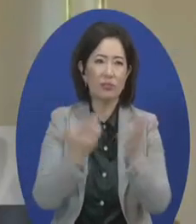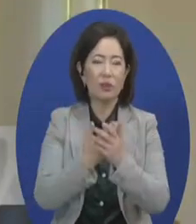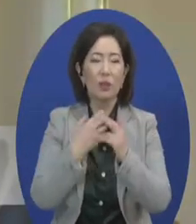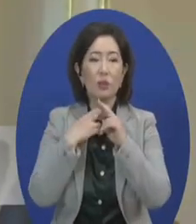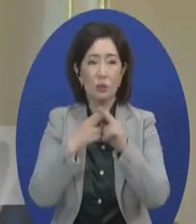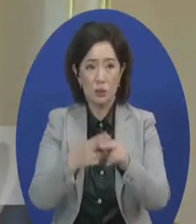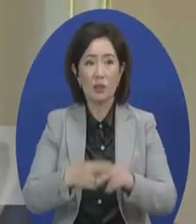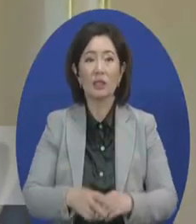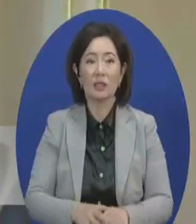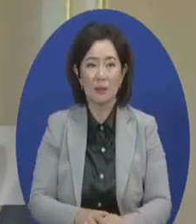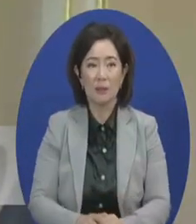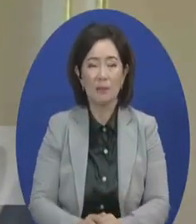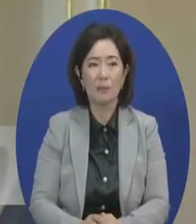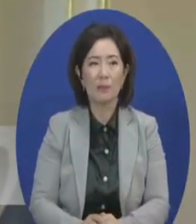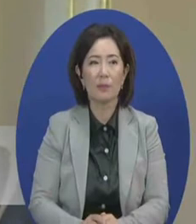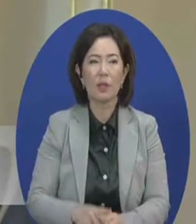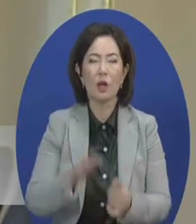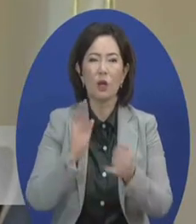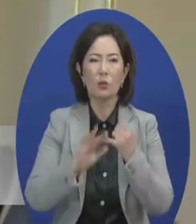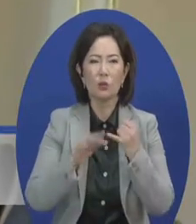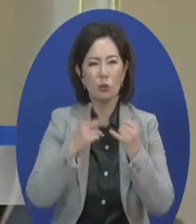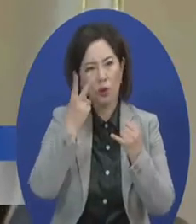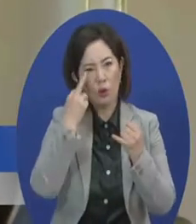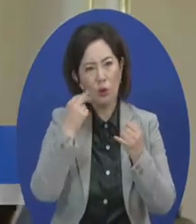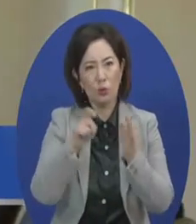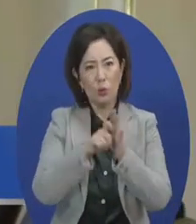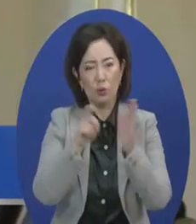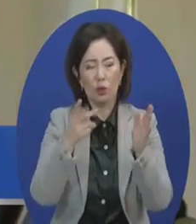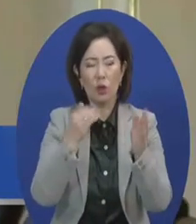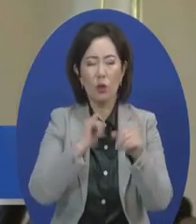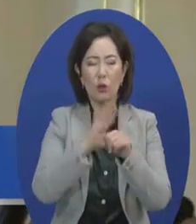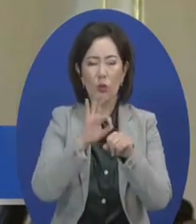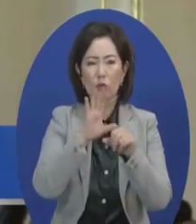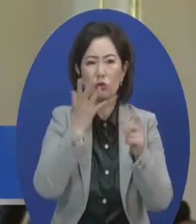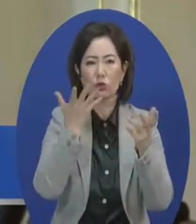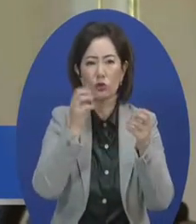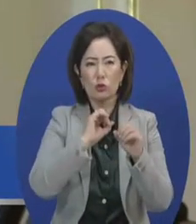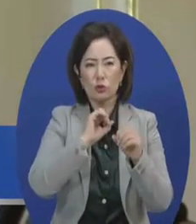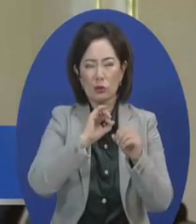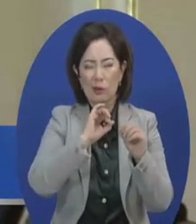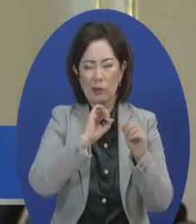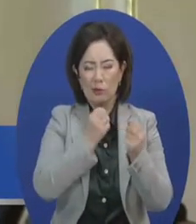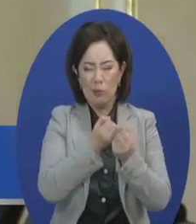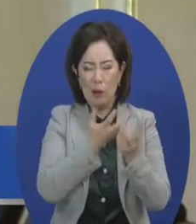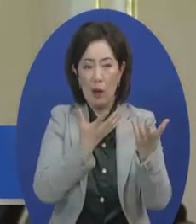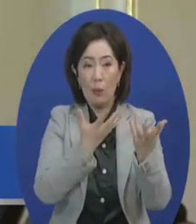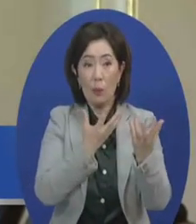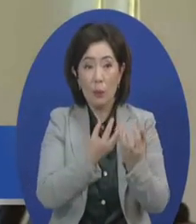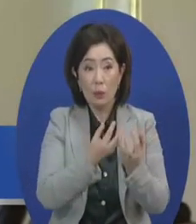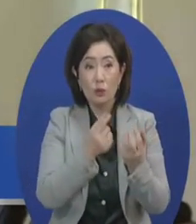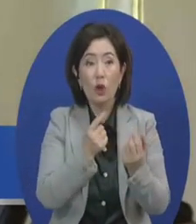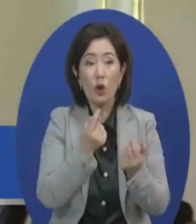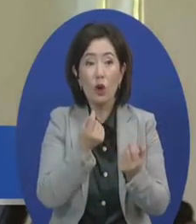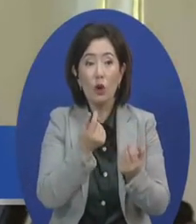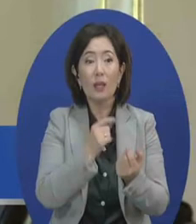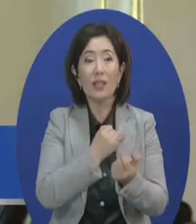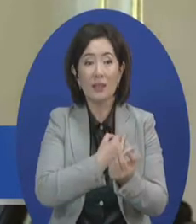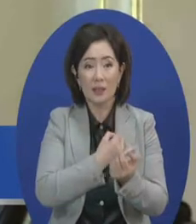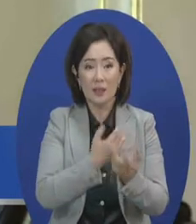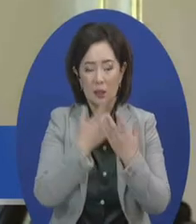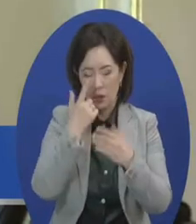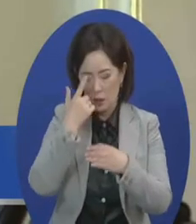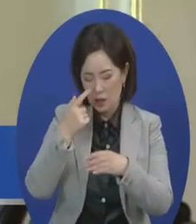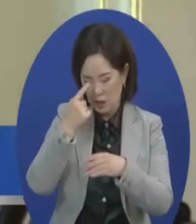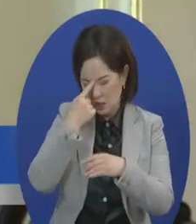одоо тусалсан. Сүүлийн 2 хоногт халдварын тоо баг зэрэг буурч бидэнд итгэл найдвар төрж эхэллээ. Манай улсын хүнд